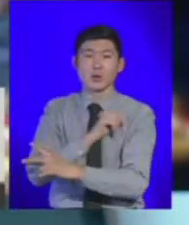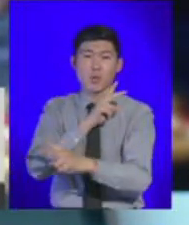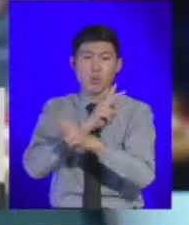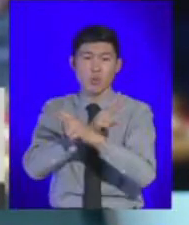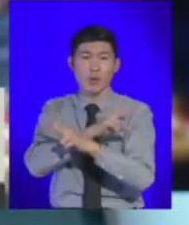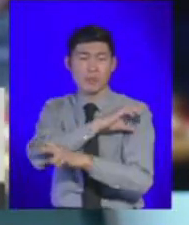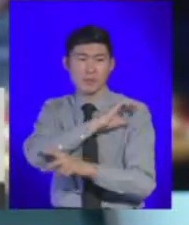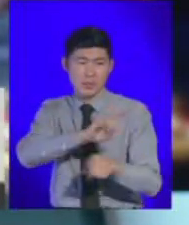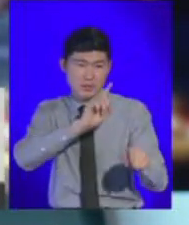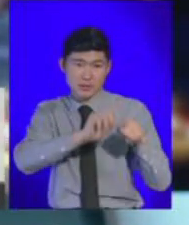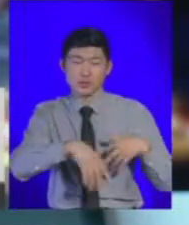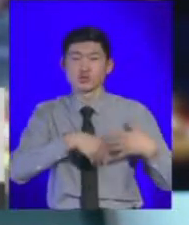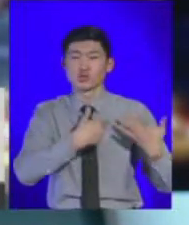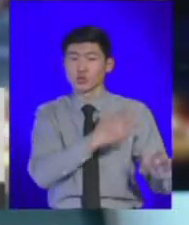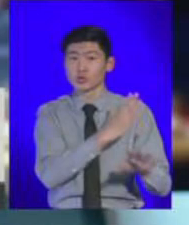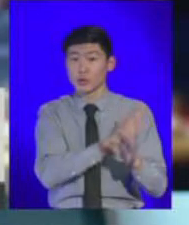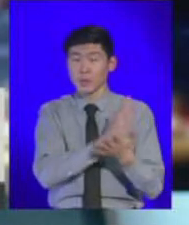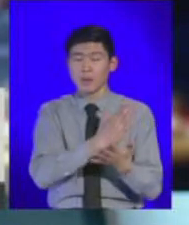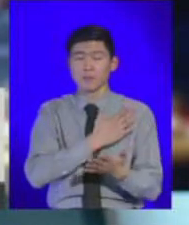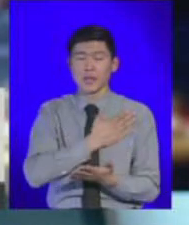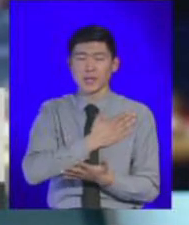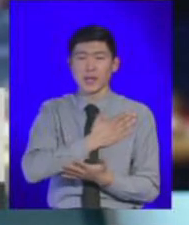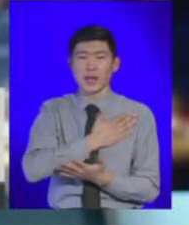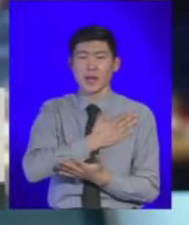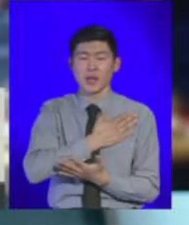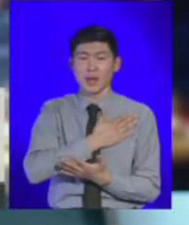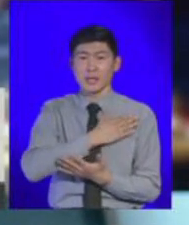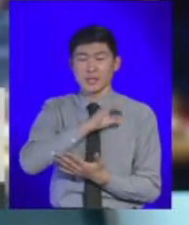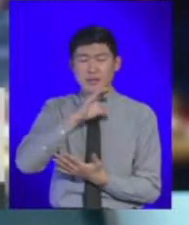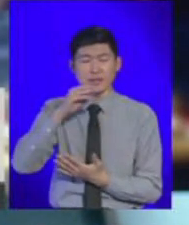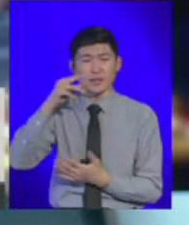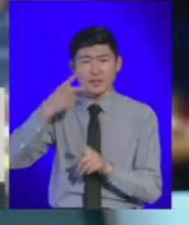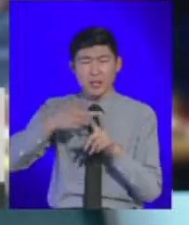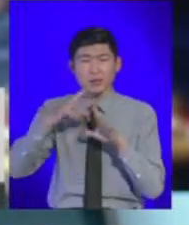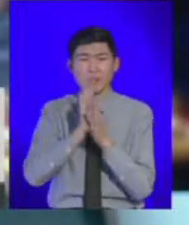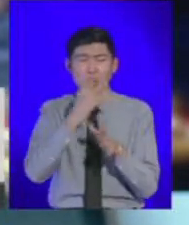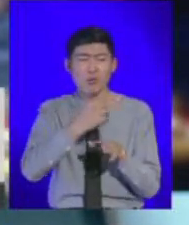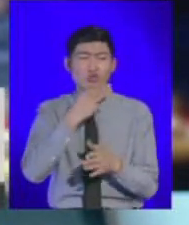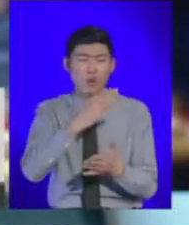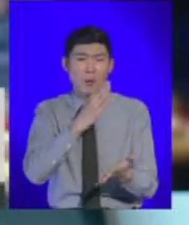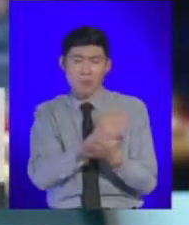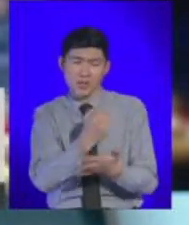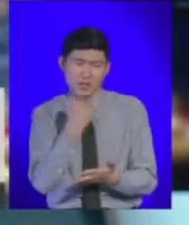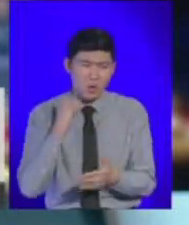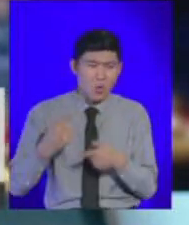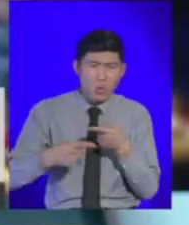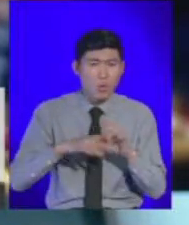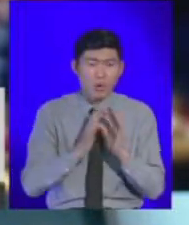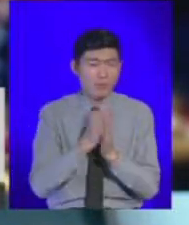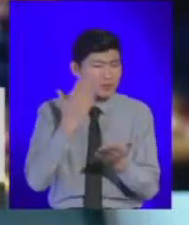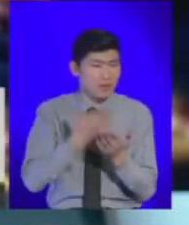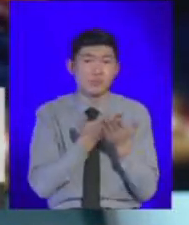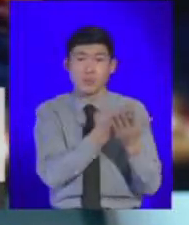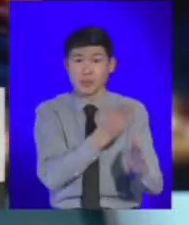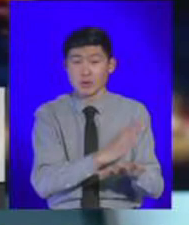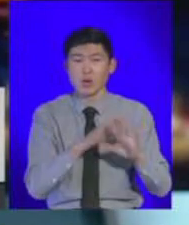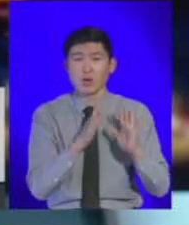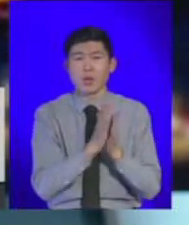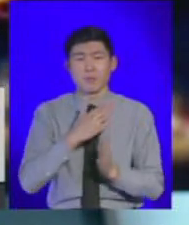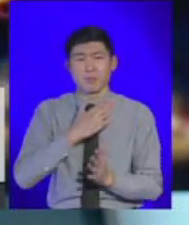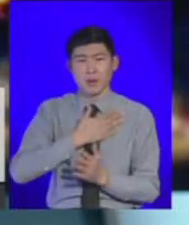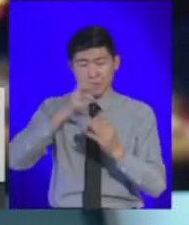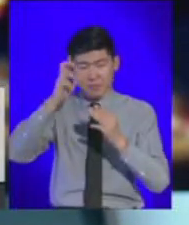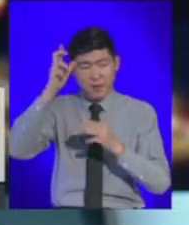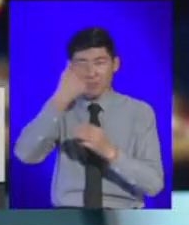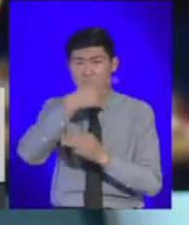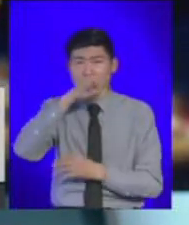байгууллагад шалгуулгаар өгчээ. Манай телевизийн тэгс тэг нэвтрүүлэг тус сангийн үйл ажиллагаа шударга байж чаддаг хэсэг асуудлыг дэвшүүлсэн. Энэ хүрээнд боловсрол шинжилгээний